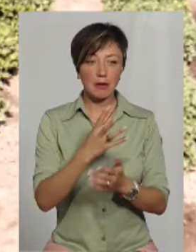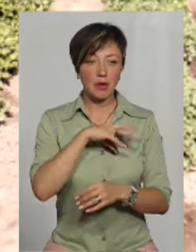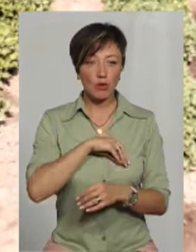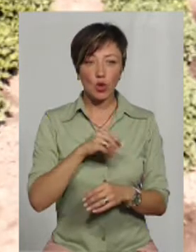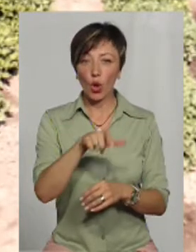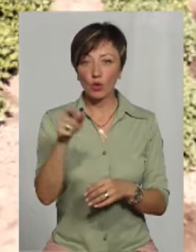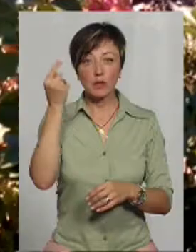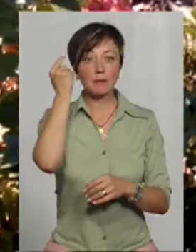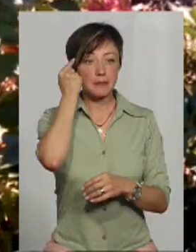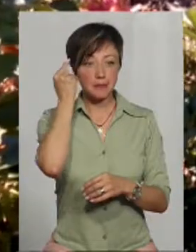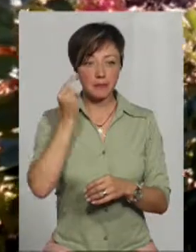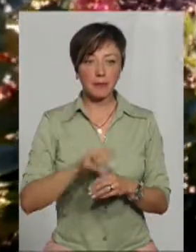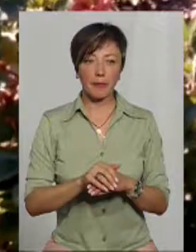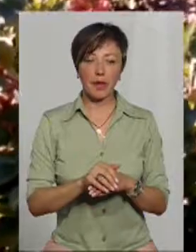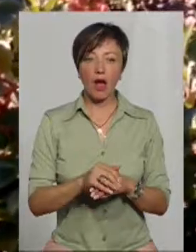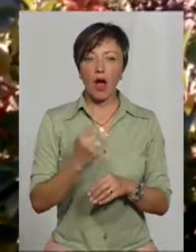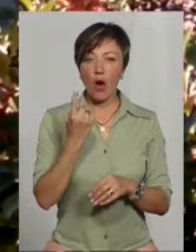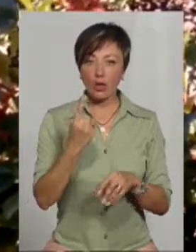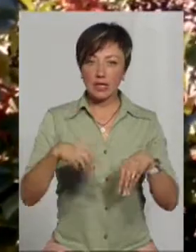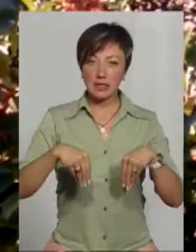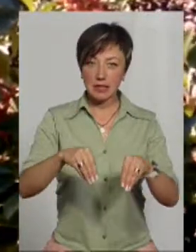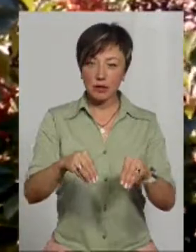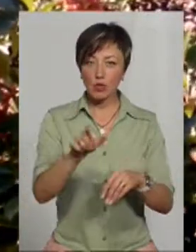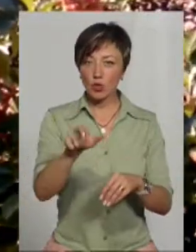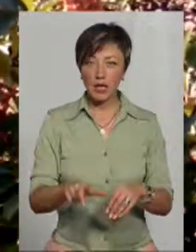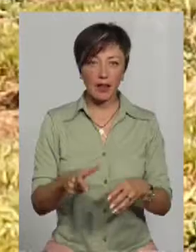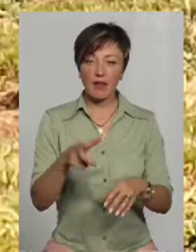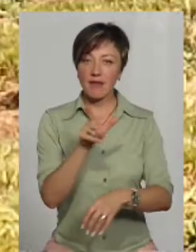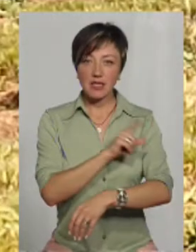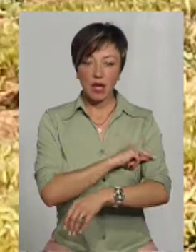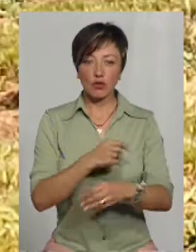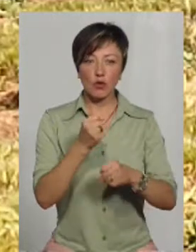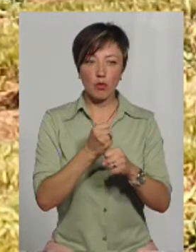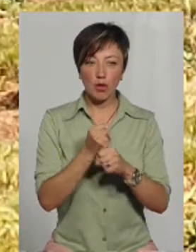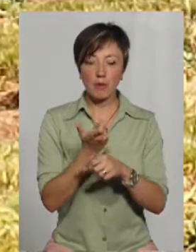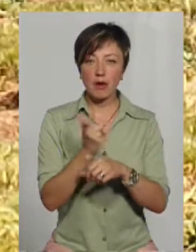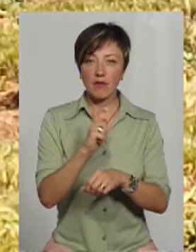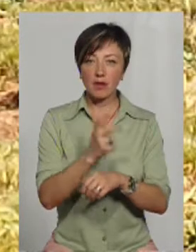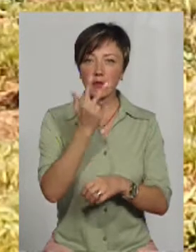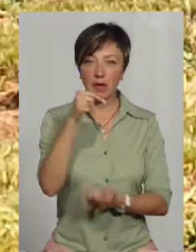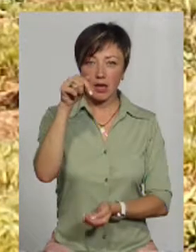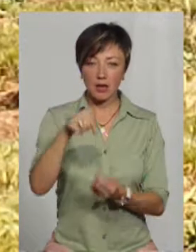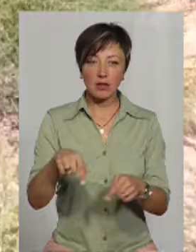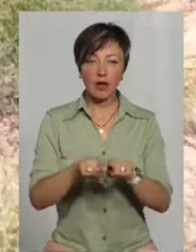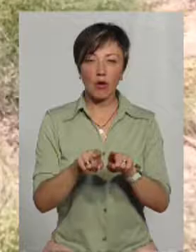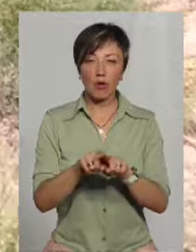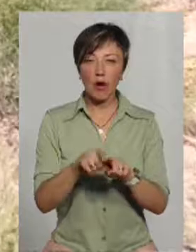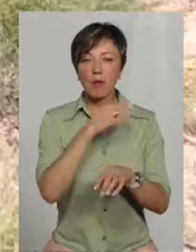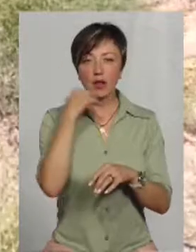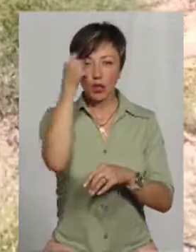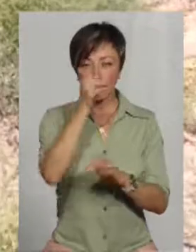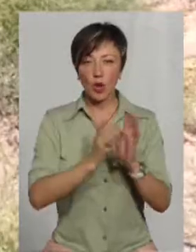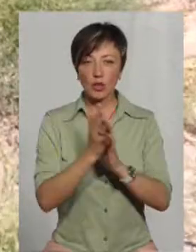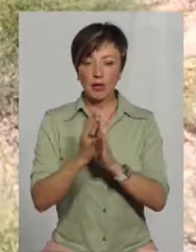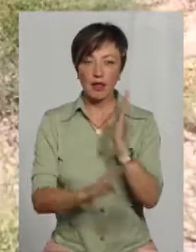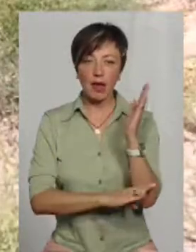тоді люди задумуються. Одна з засад пермакультури, щоб людина не виснажувалася від роботи. Перевагу прихильники такої культури віддають багаторічним рослинам